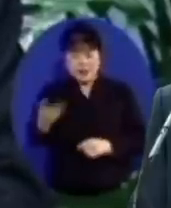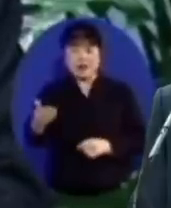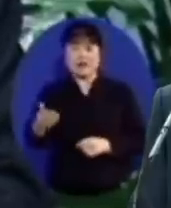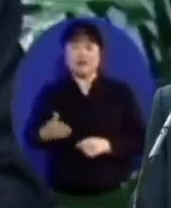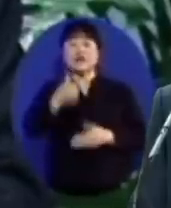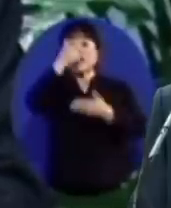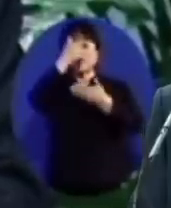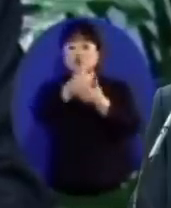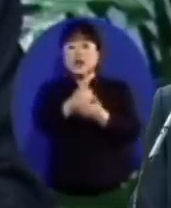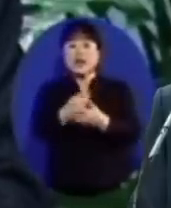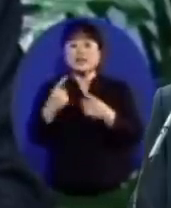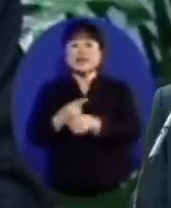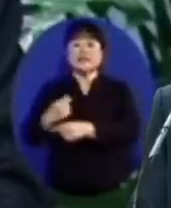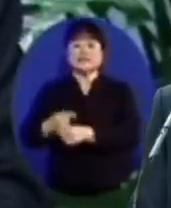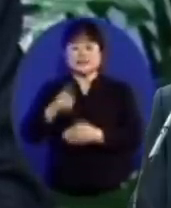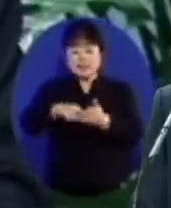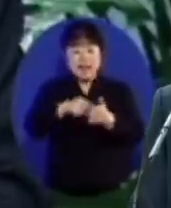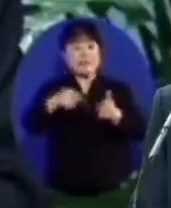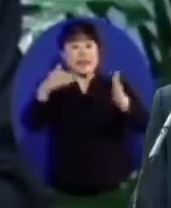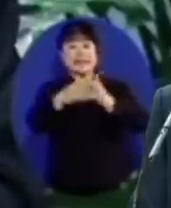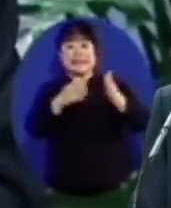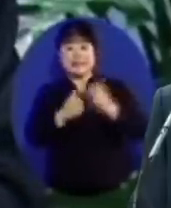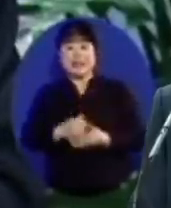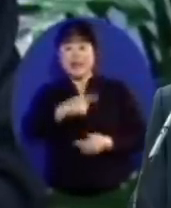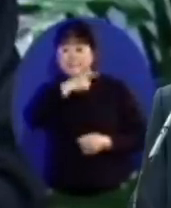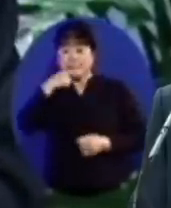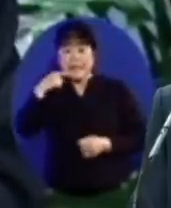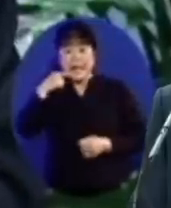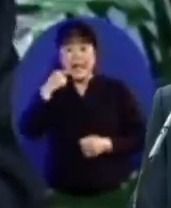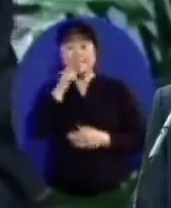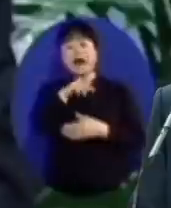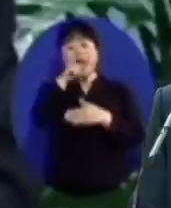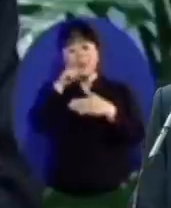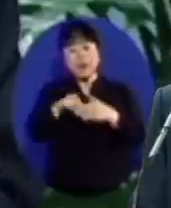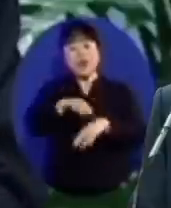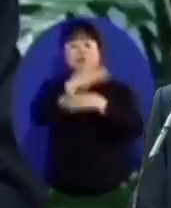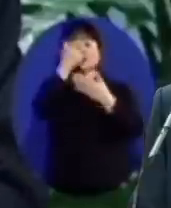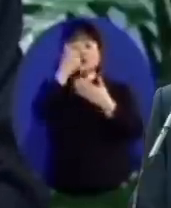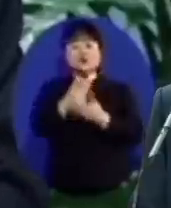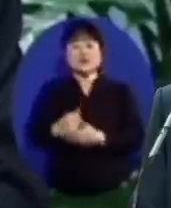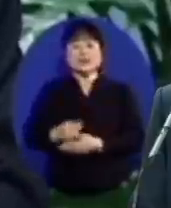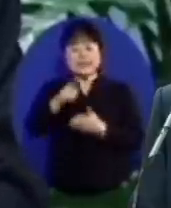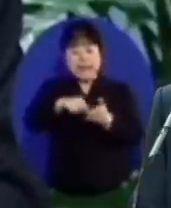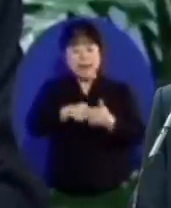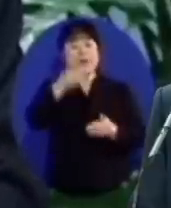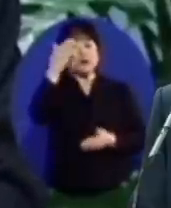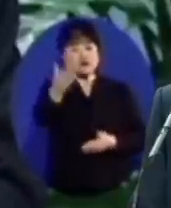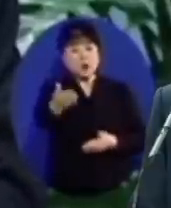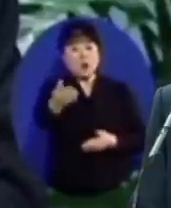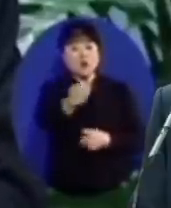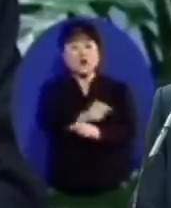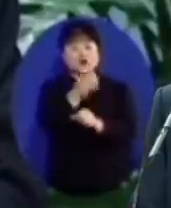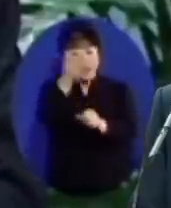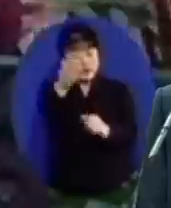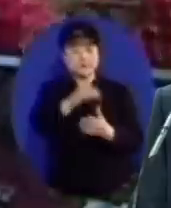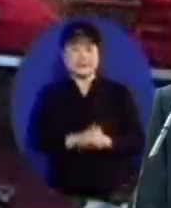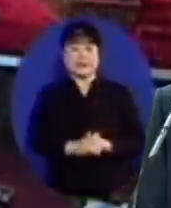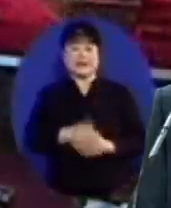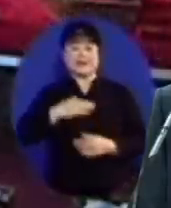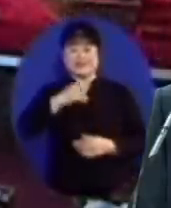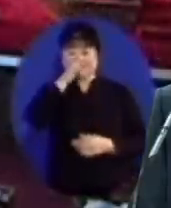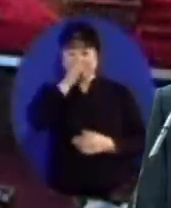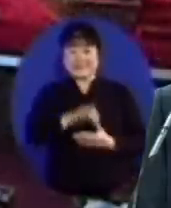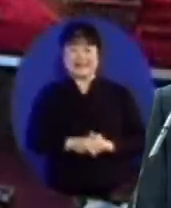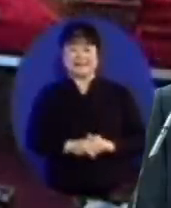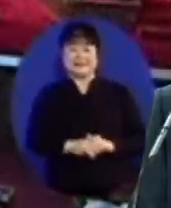우리 죄를 대신 청산했기 때문에 그 피가 마음속에 모든 죄를 청산해 주시고 우리를 용납해 주시는 것을 알 수 있는